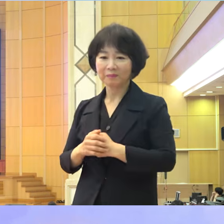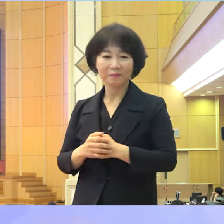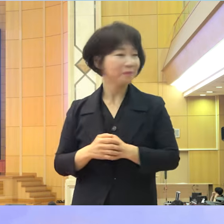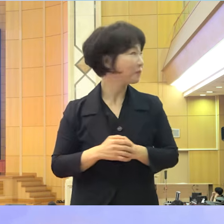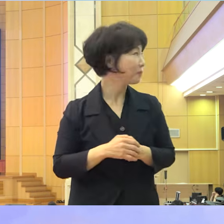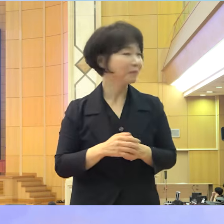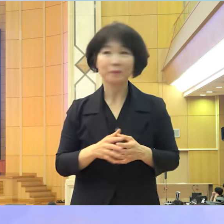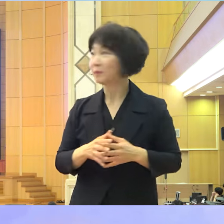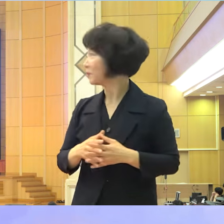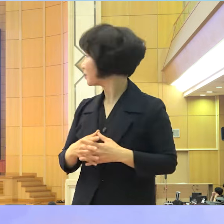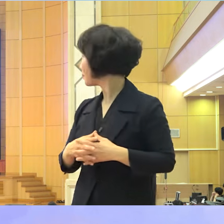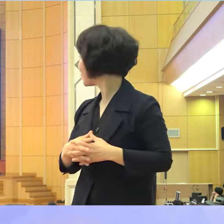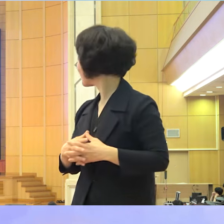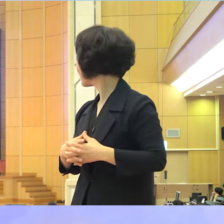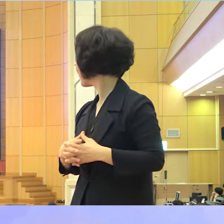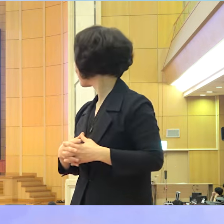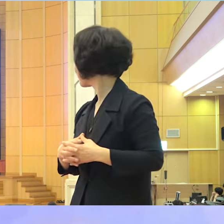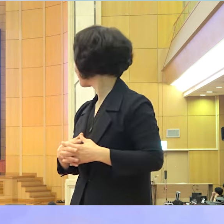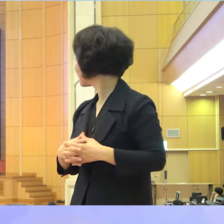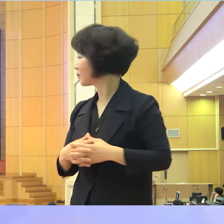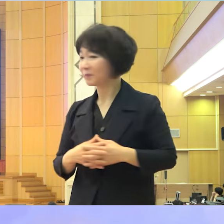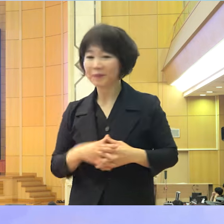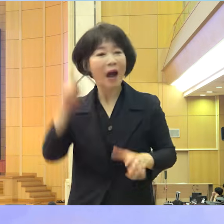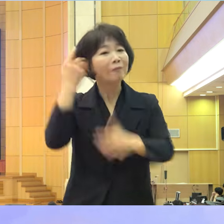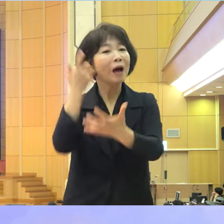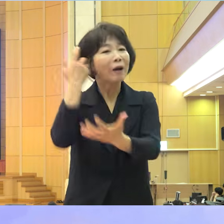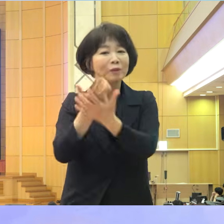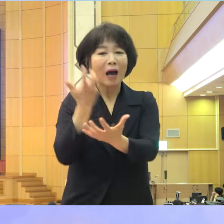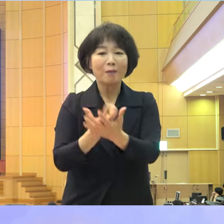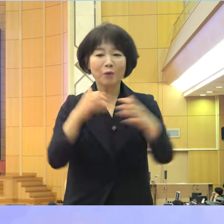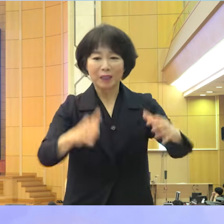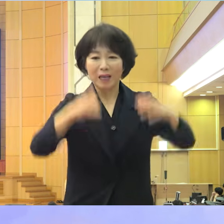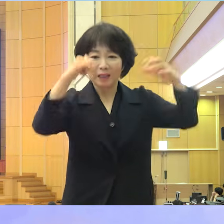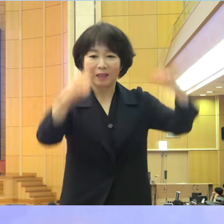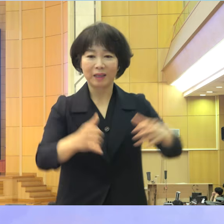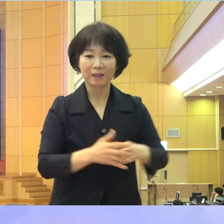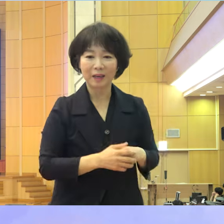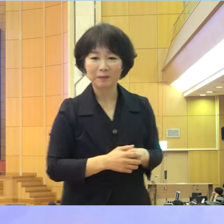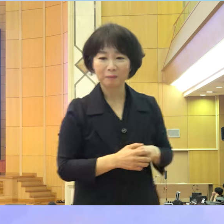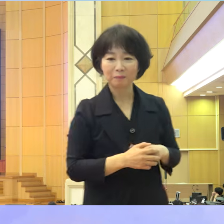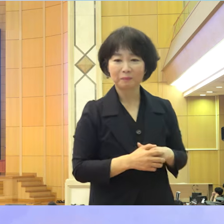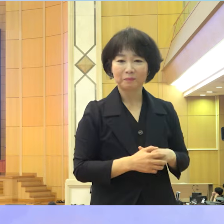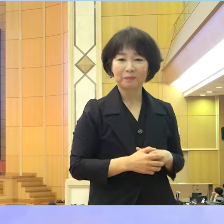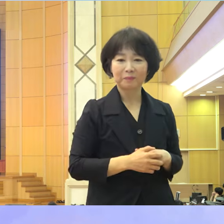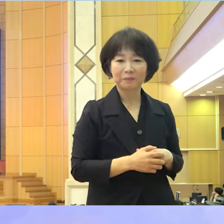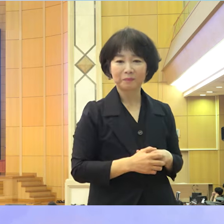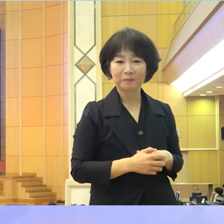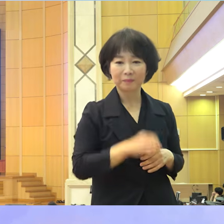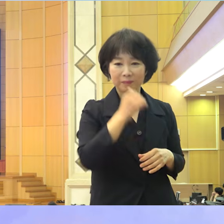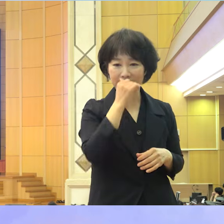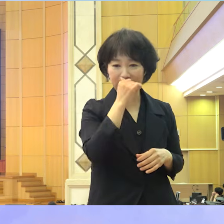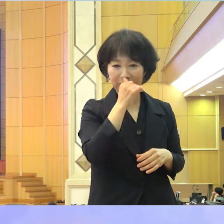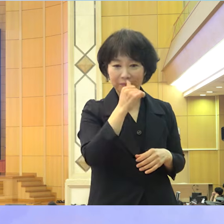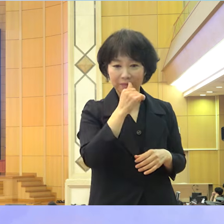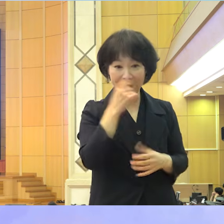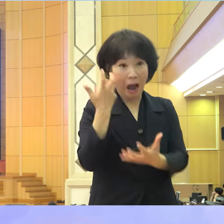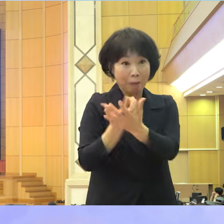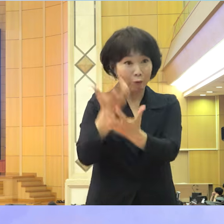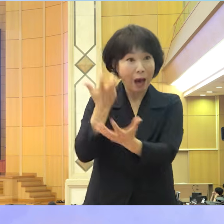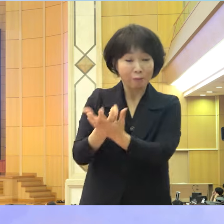보이시는가요? 크게 보여요? 저기 좀 더 크게 하면 좋은데 잘 보이게 하려면. 보여요, 안 보여요?